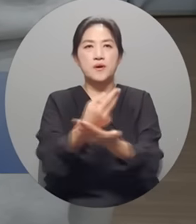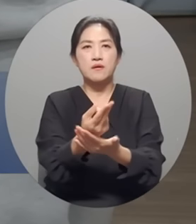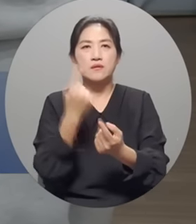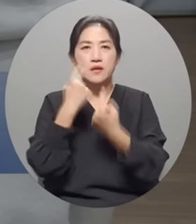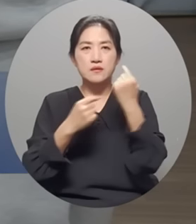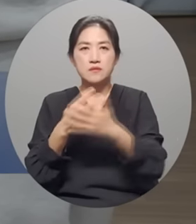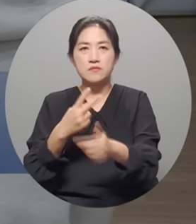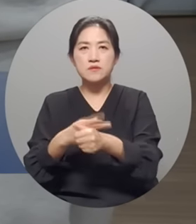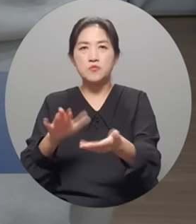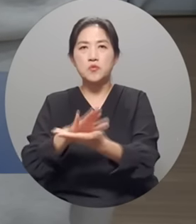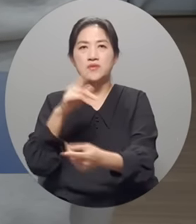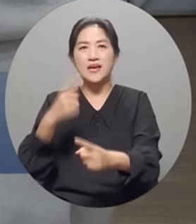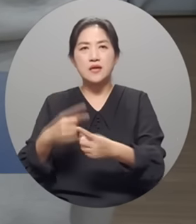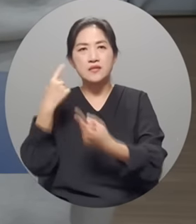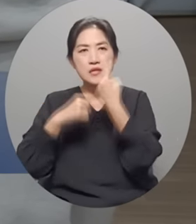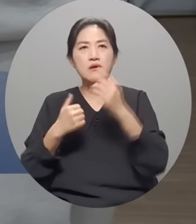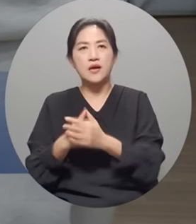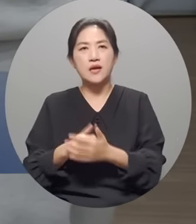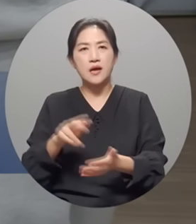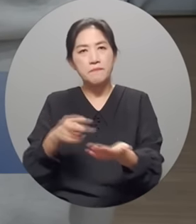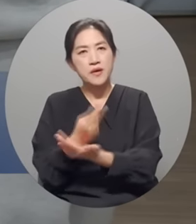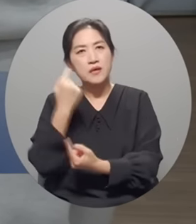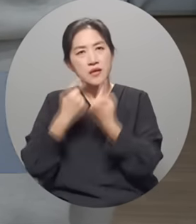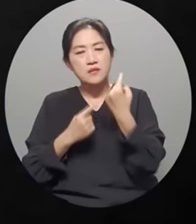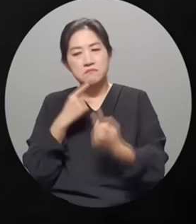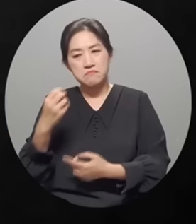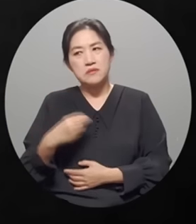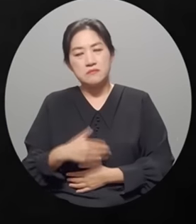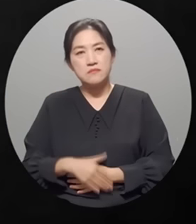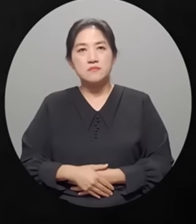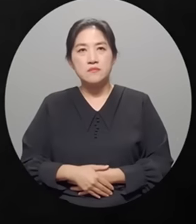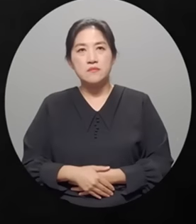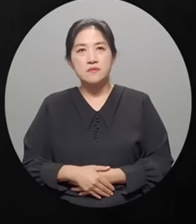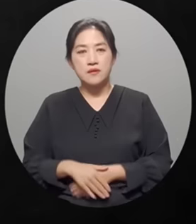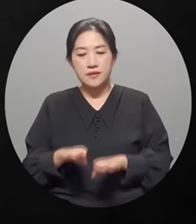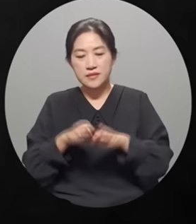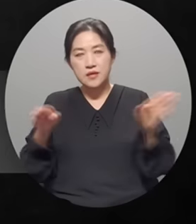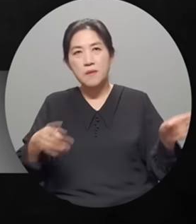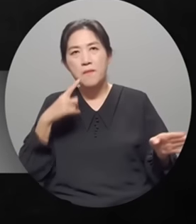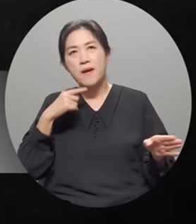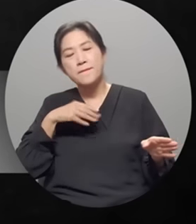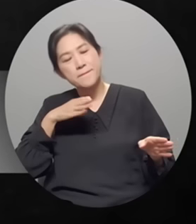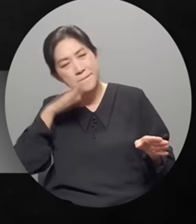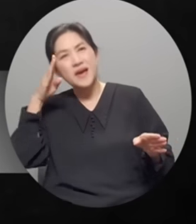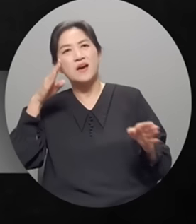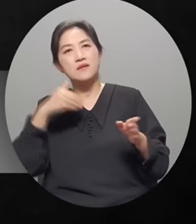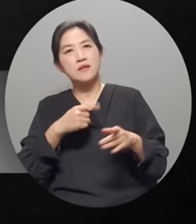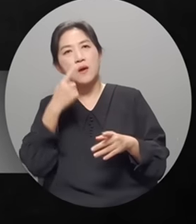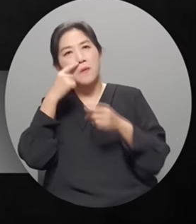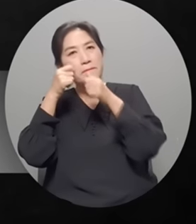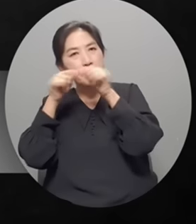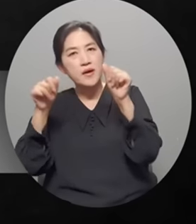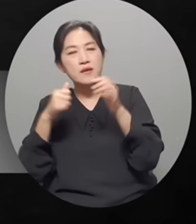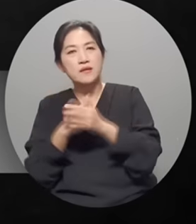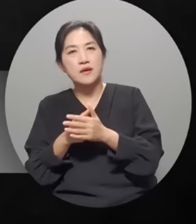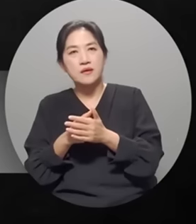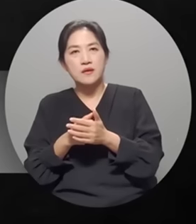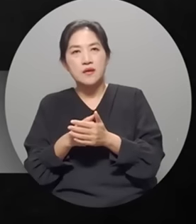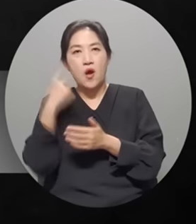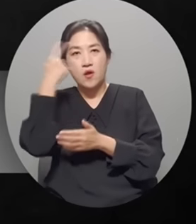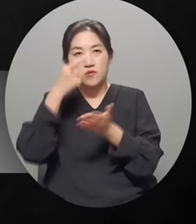선생님이 놀다가 다쳤다고 하니까 미끄러져서 다쳤다고 하니까 책상 모서리에 부딪혀 코 밑이 찢어졌고